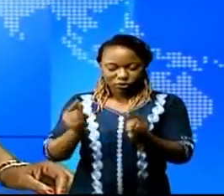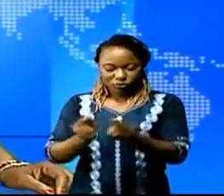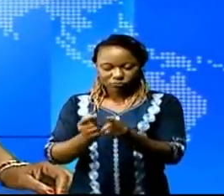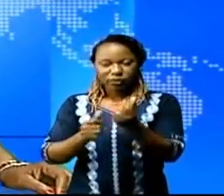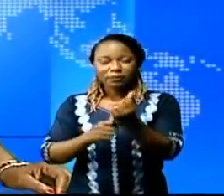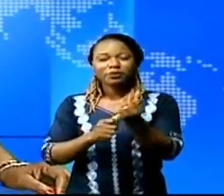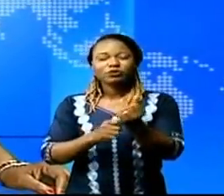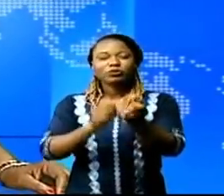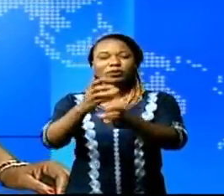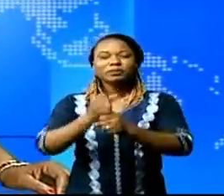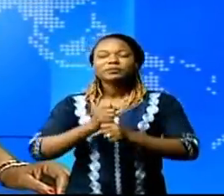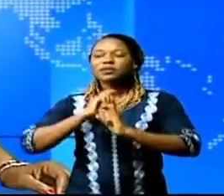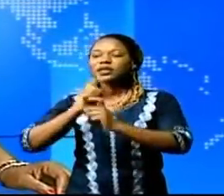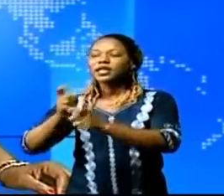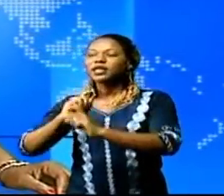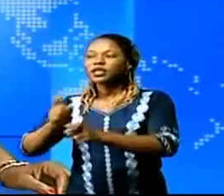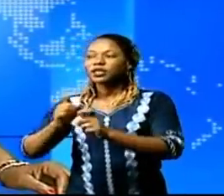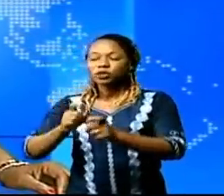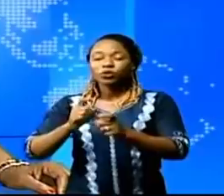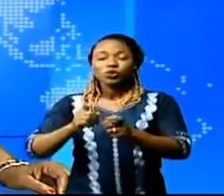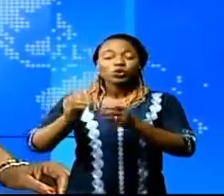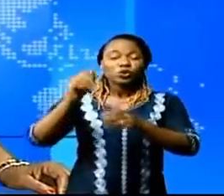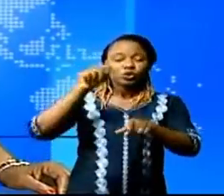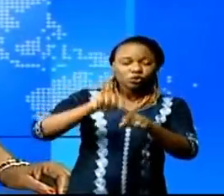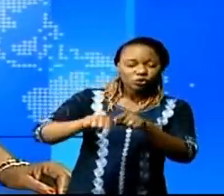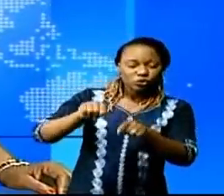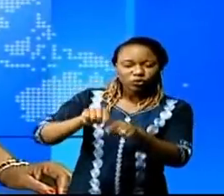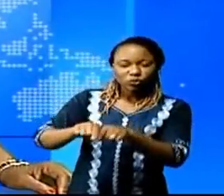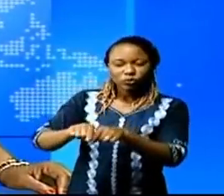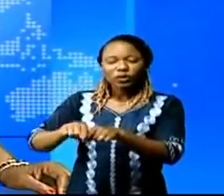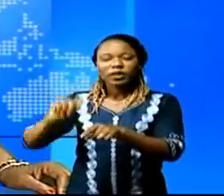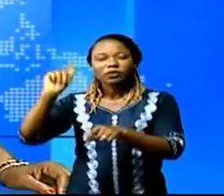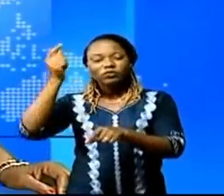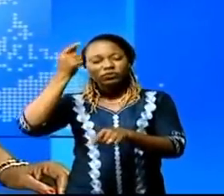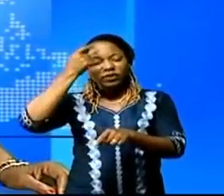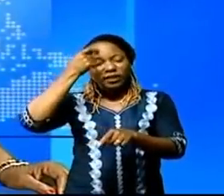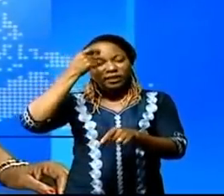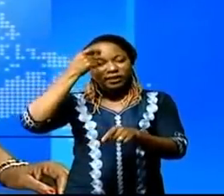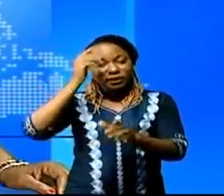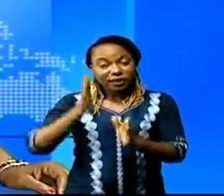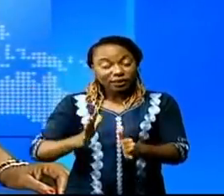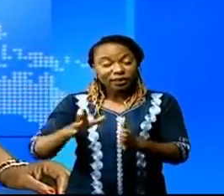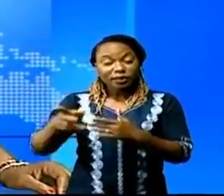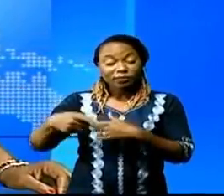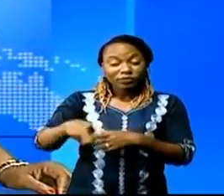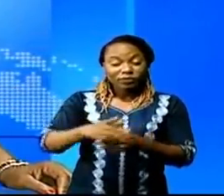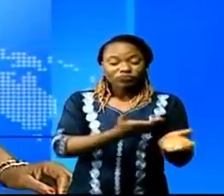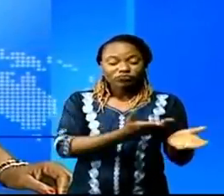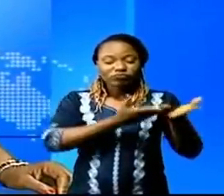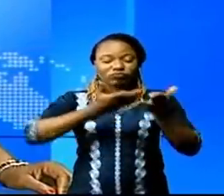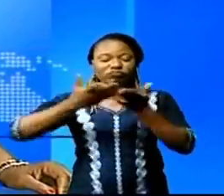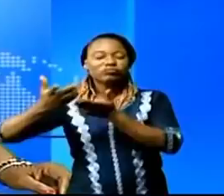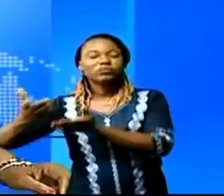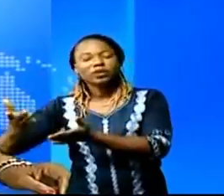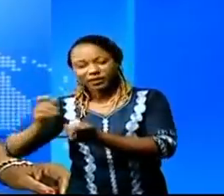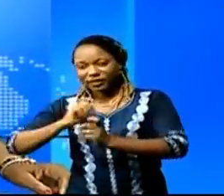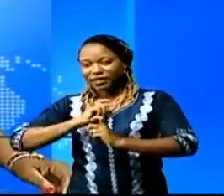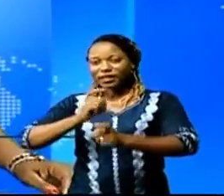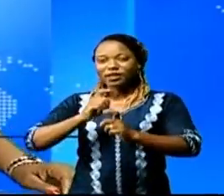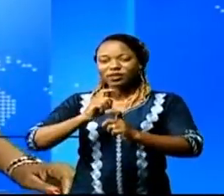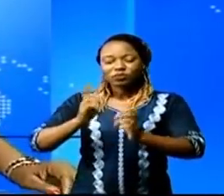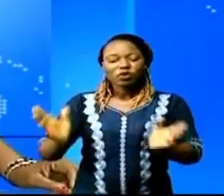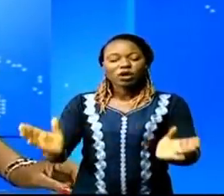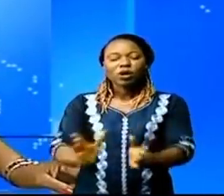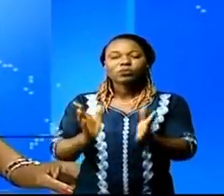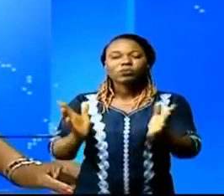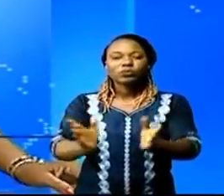vivres, dont du chef de l'État Félix-Antoine Tshisekedi. Le gouverneur de province Fifi Masuka qui a porté ses dons pour les